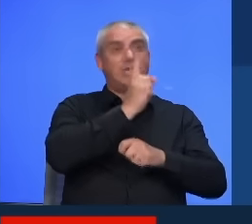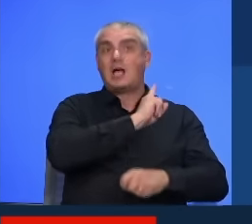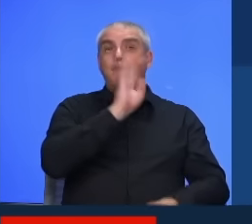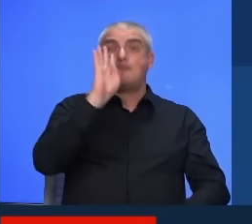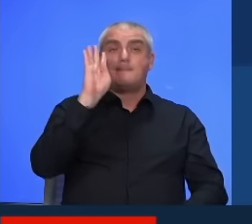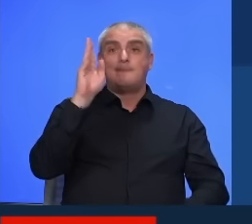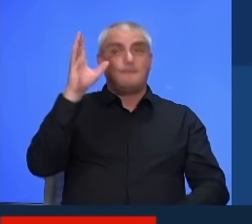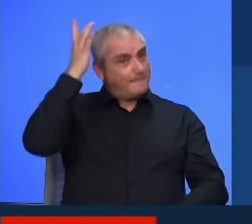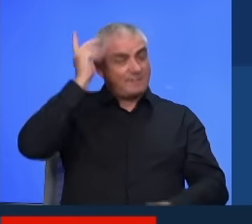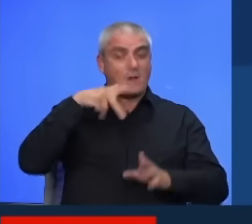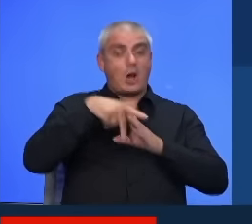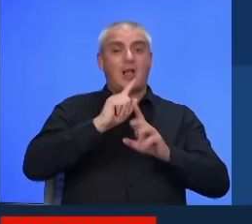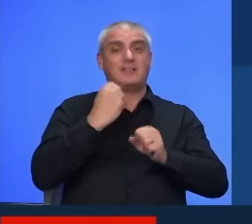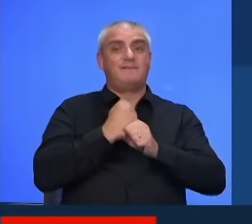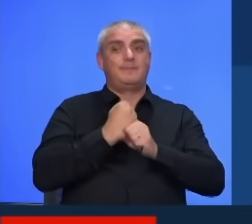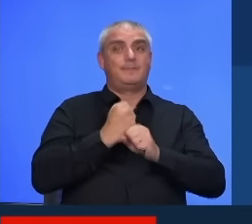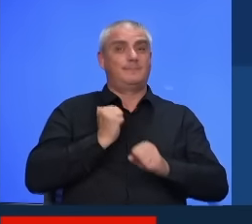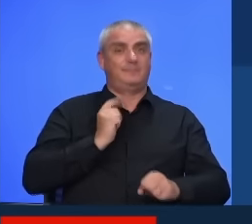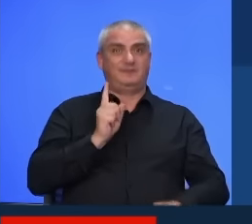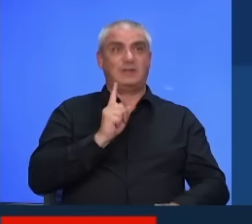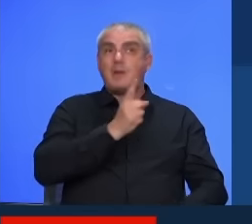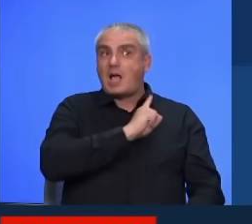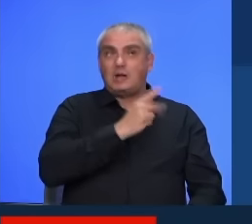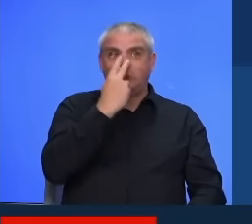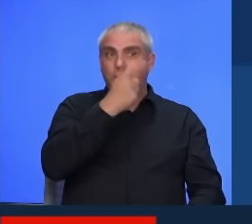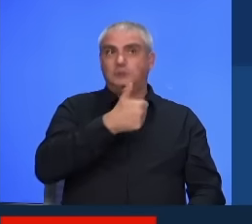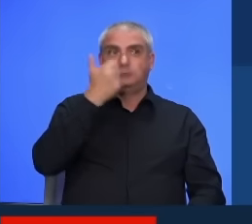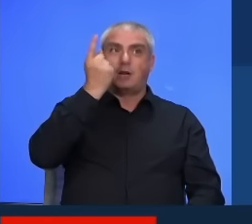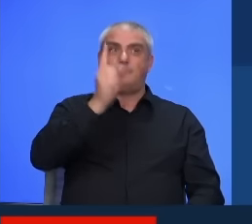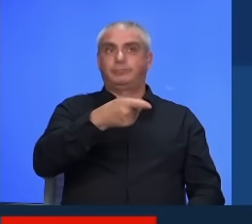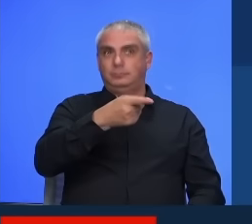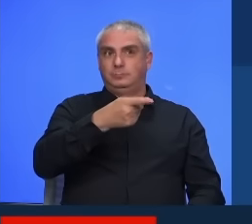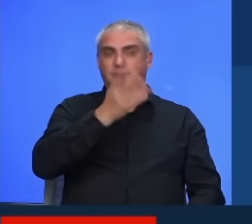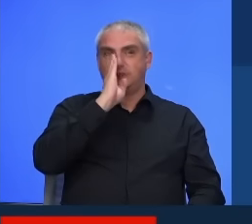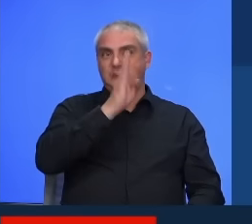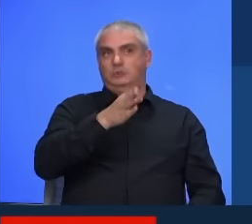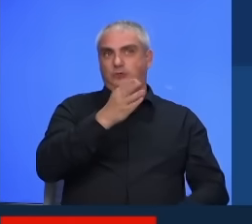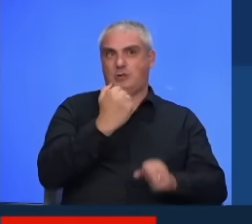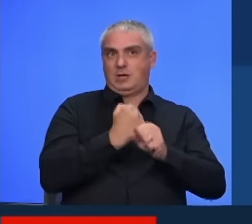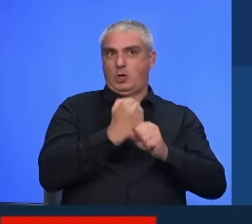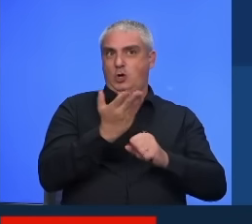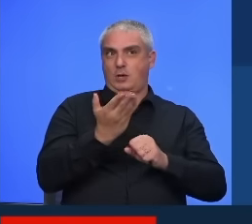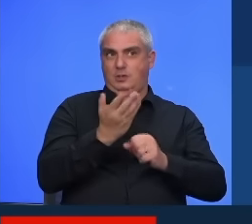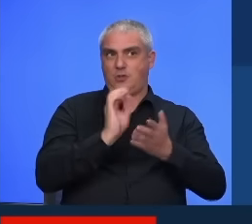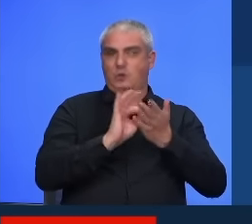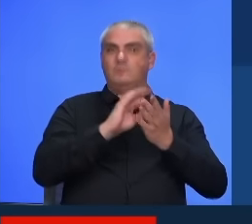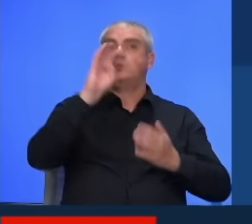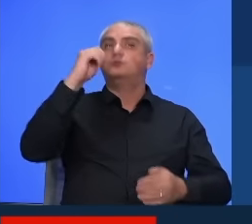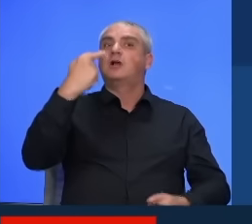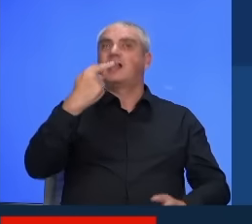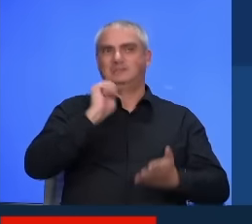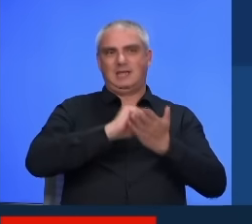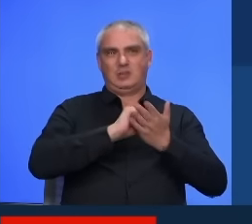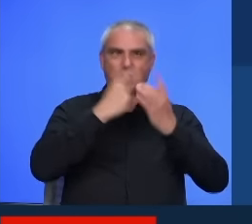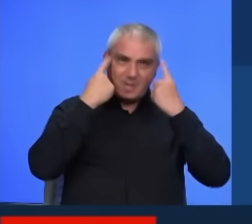גביר להתערב באירועים מבצעיים, אסור שיראה שהשר מנחה ישיר את הפעלת הכוח, כותב משה גלסנר, עיתונאי